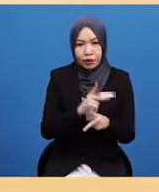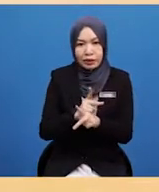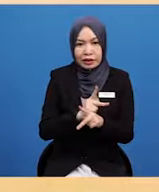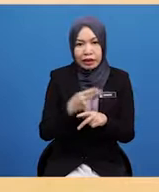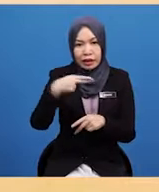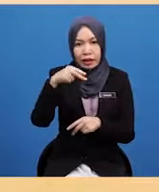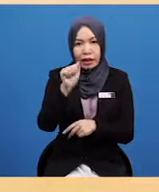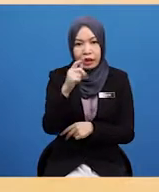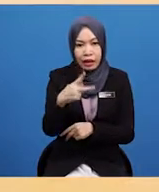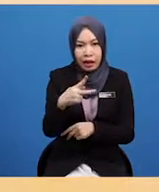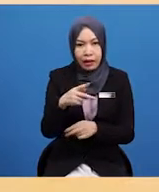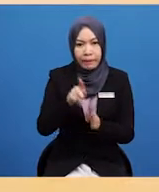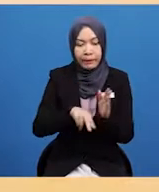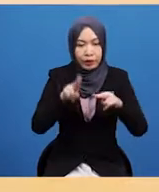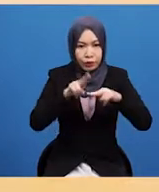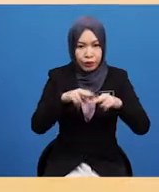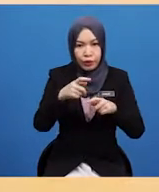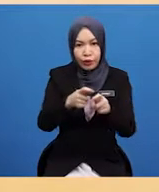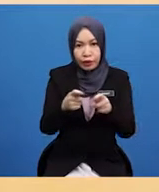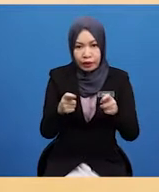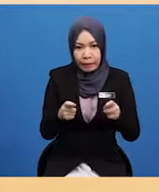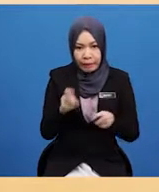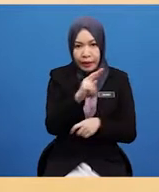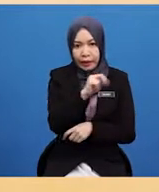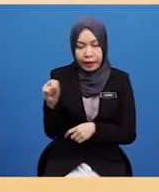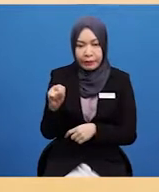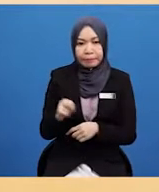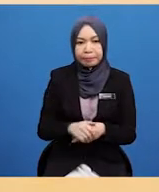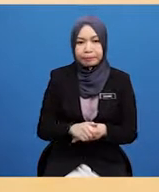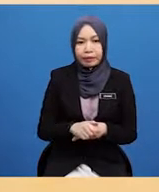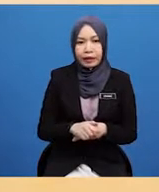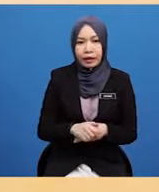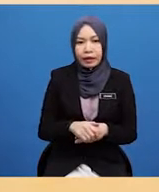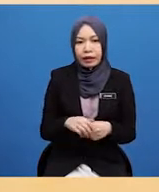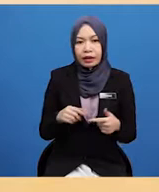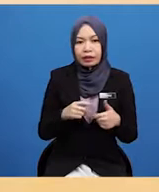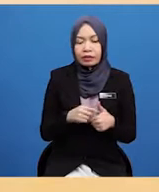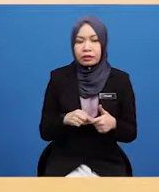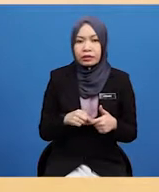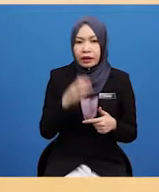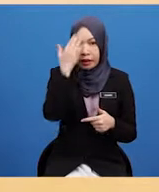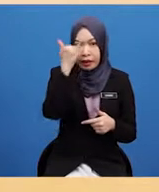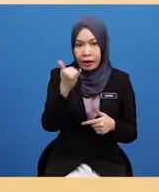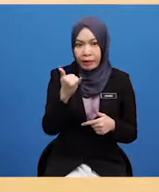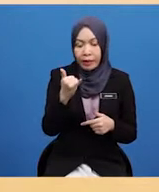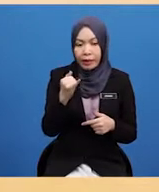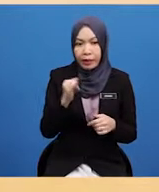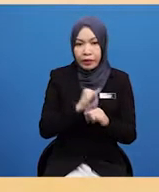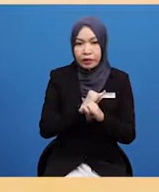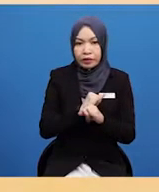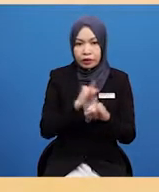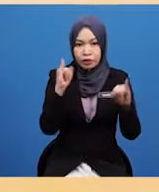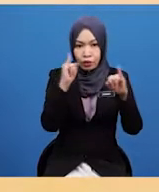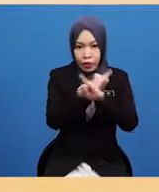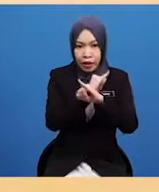penduduk tempatan. Soalan B pula, mengapakah perjuangan tokoh tempatan menentang British menemui